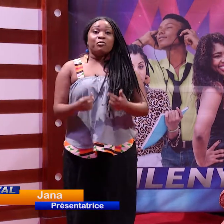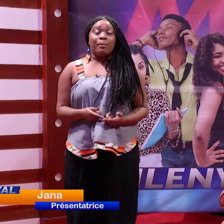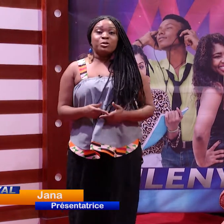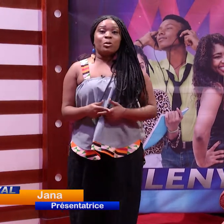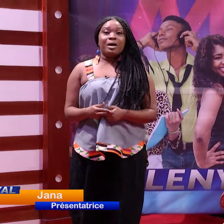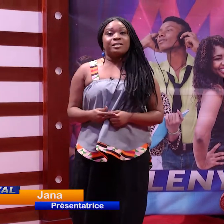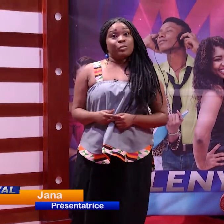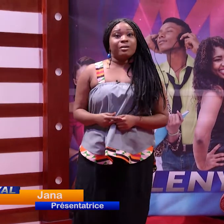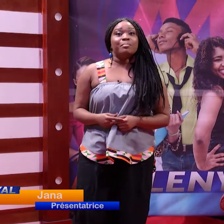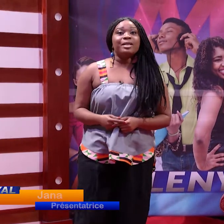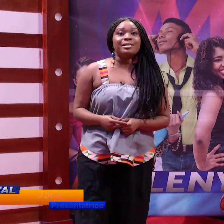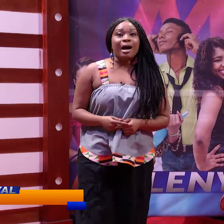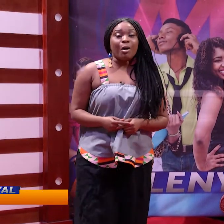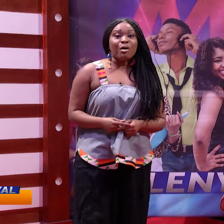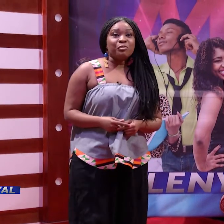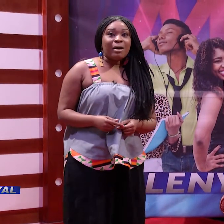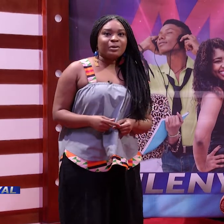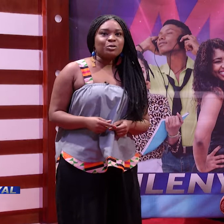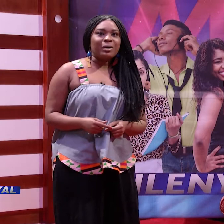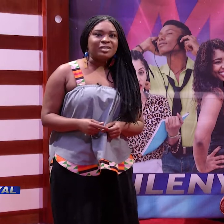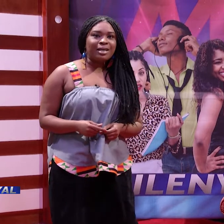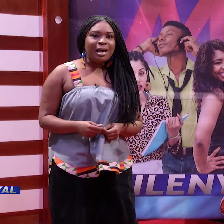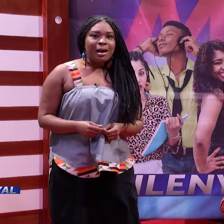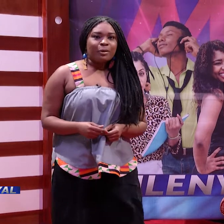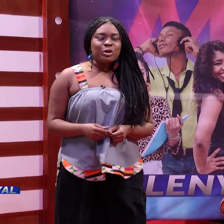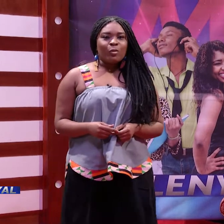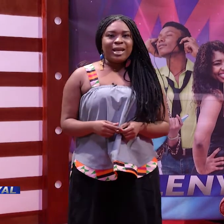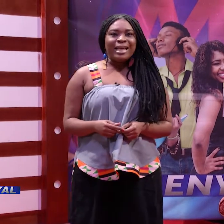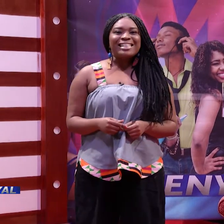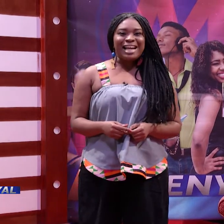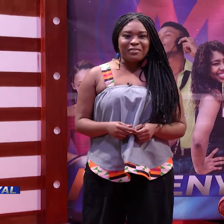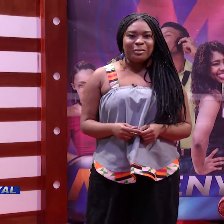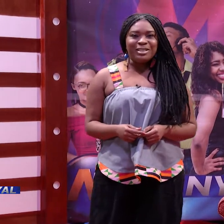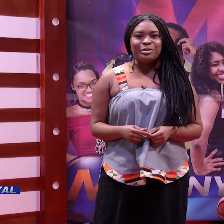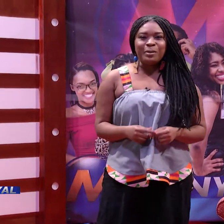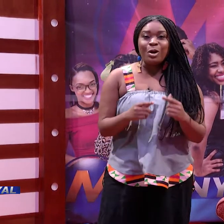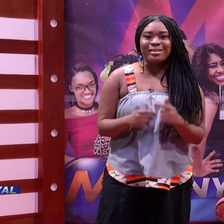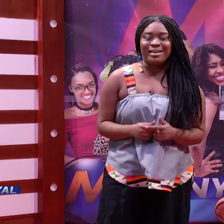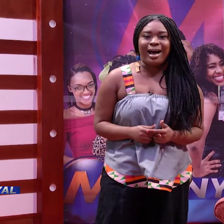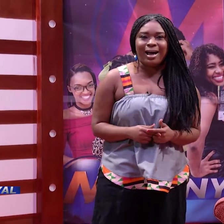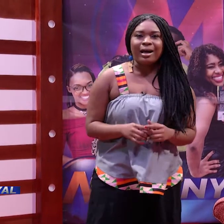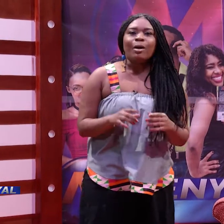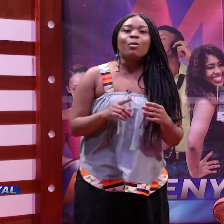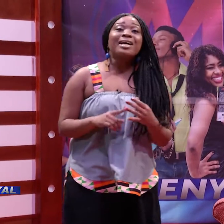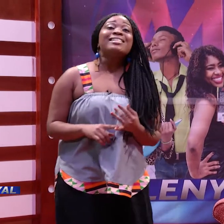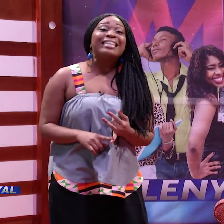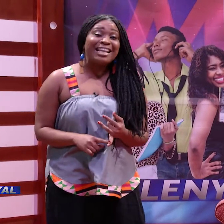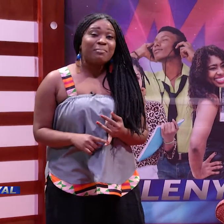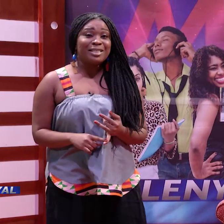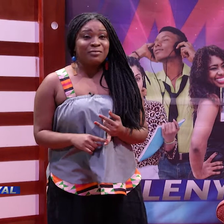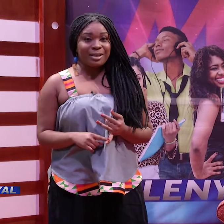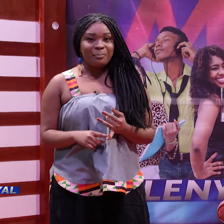encore une fois parce qu'on branché. Oui, bien dit, encore une fois parce qu'on branché. Parce que je connais chaque vendredi depuis le ça, on